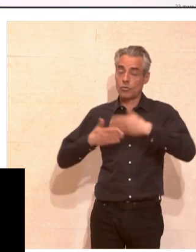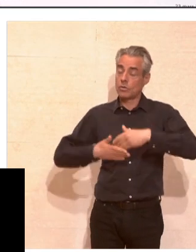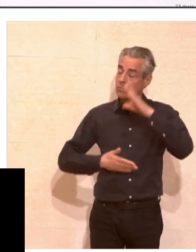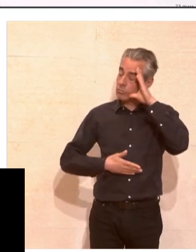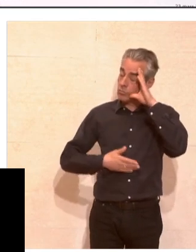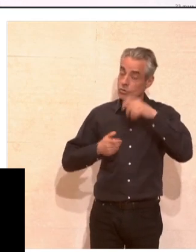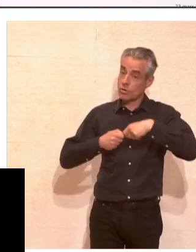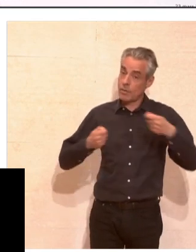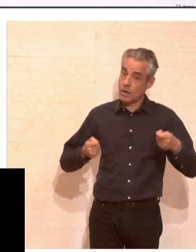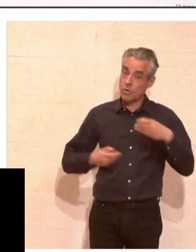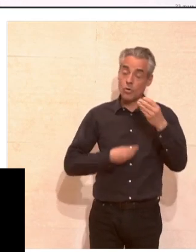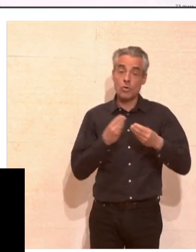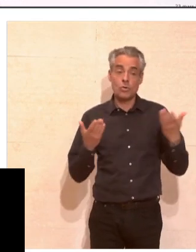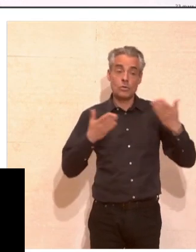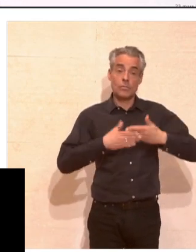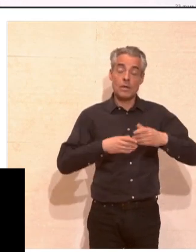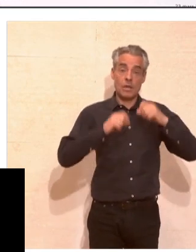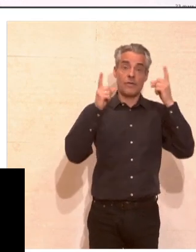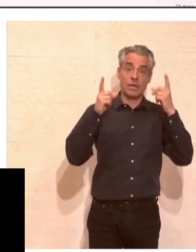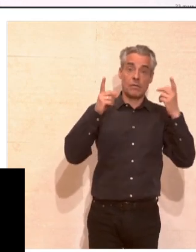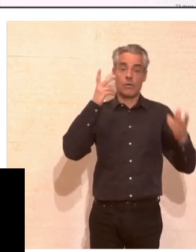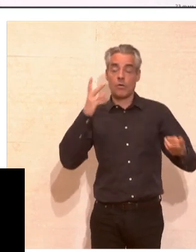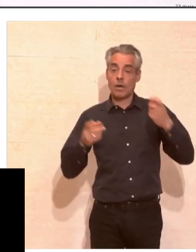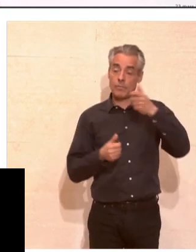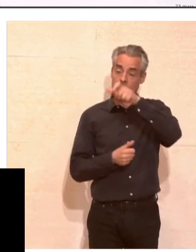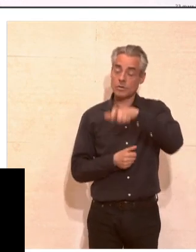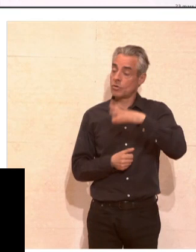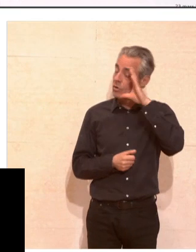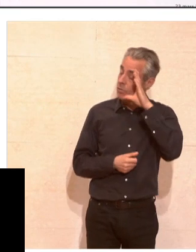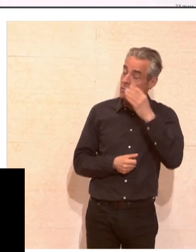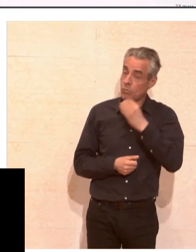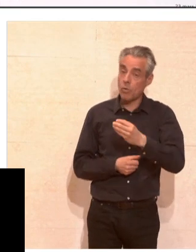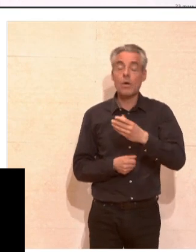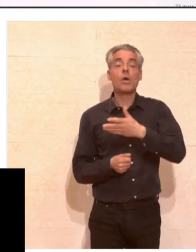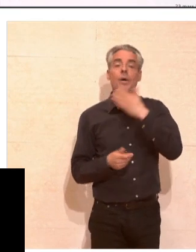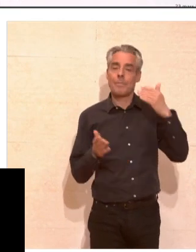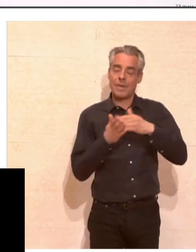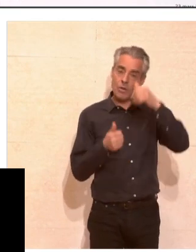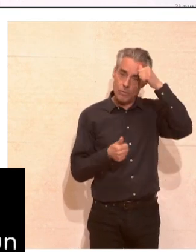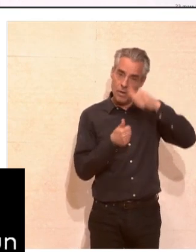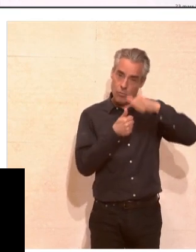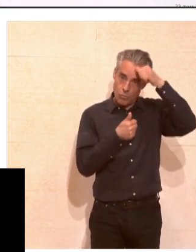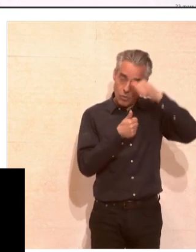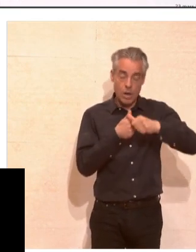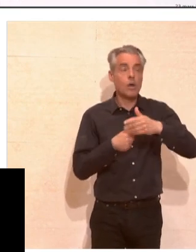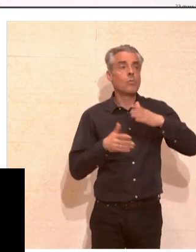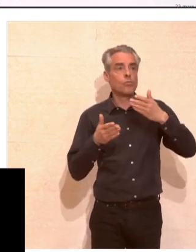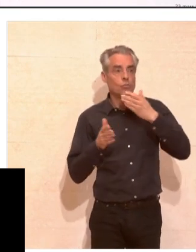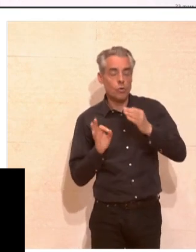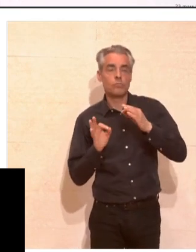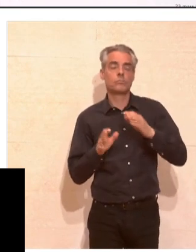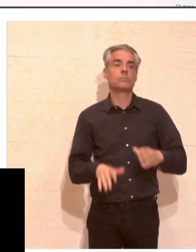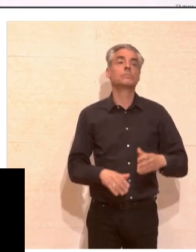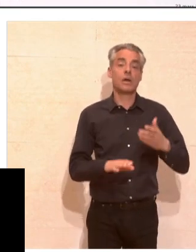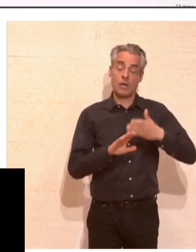de sommeil versus après une même période d'éveil, eh bien, ceux qui auront dormi vont avoir mieux retenu et mieux rappelé ce qu'on leur a